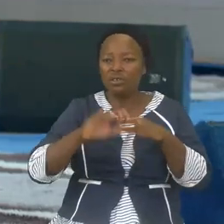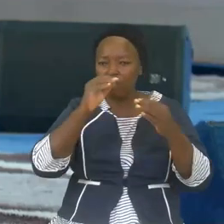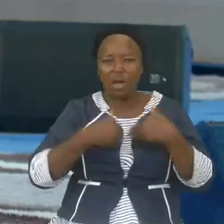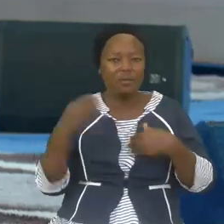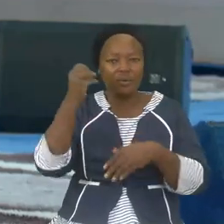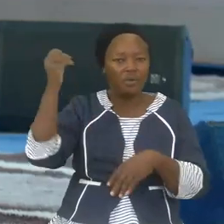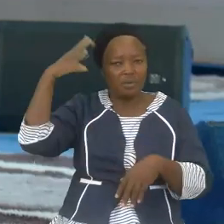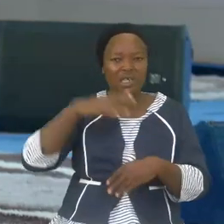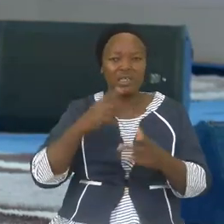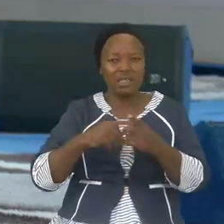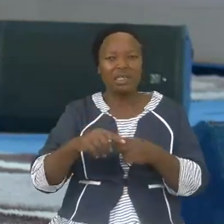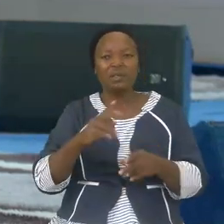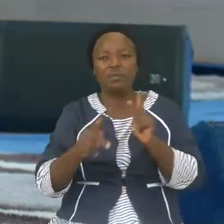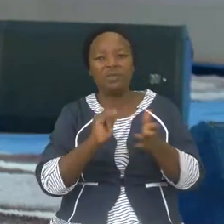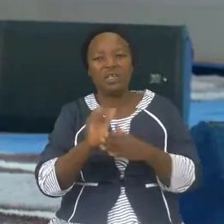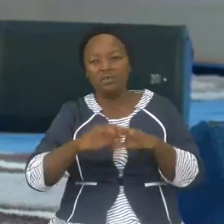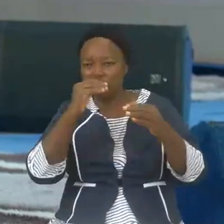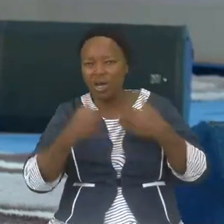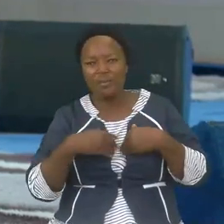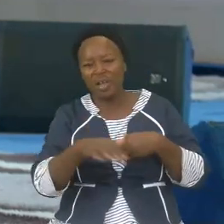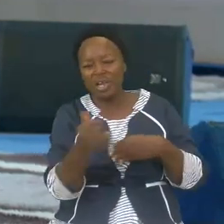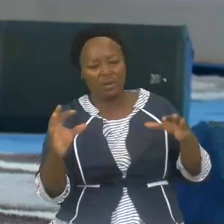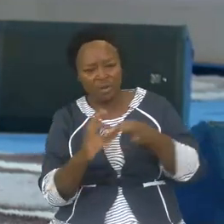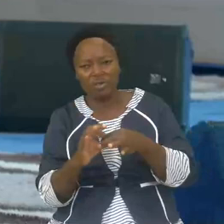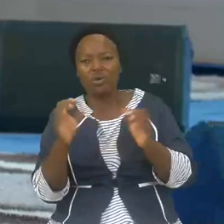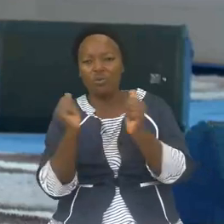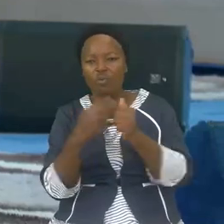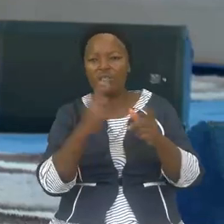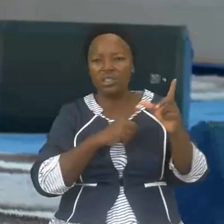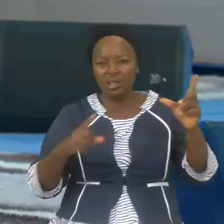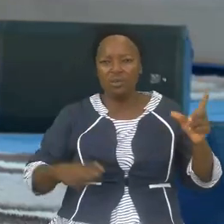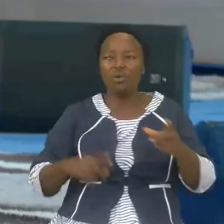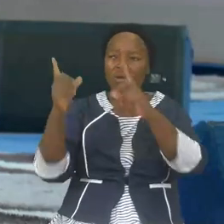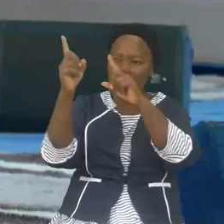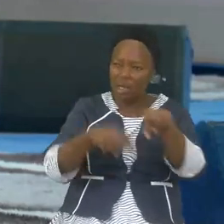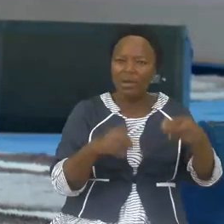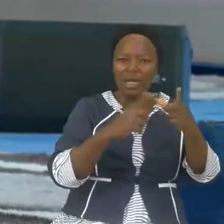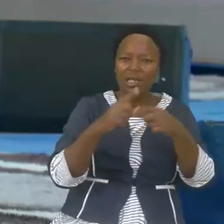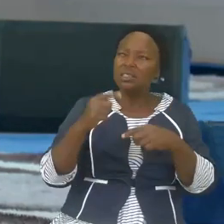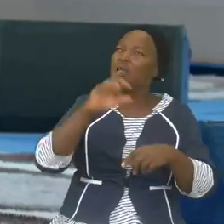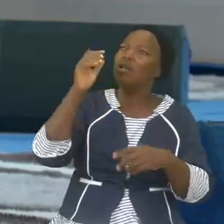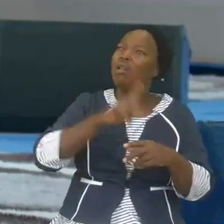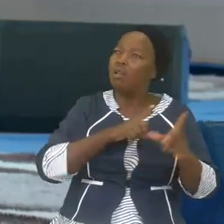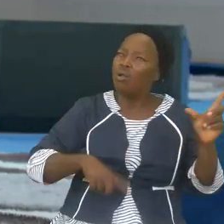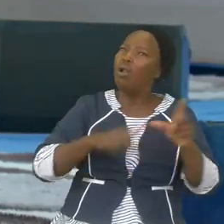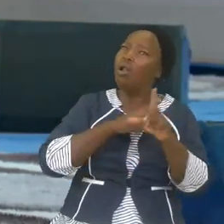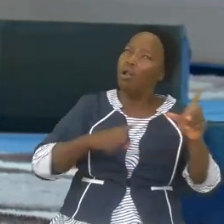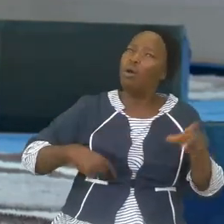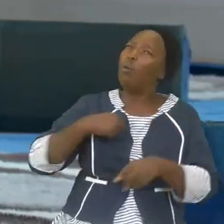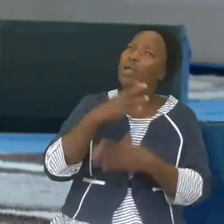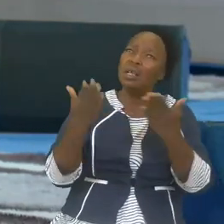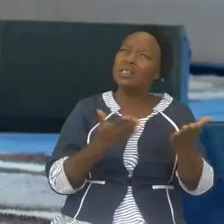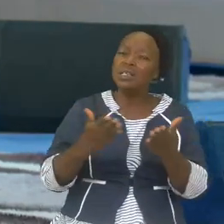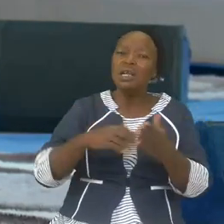les gens sans grâce sont venus. Et les gens qui n'avaient pas de connexion avec le Seigneur. Je dis, Seigneur, Seigneur, Seigneur, nous